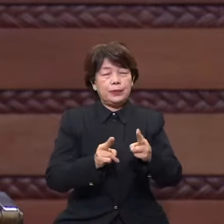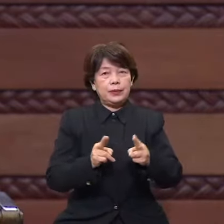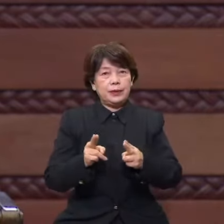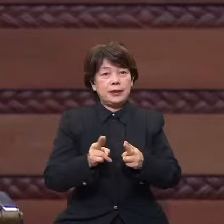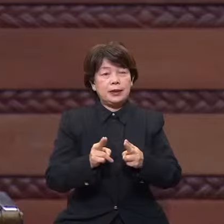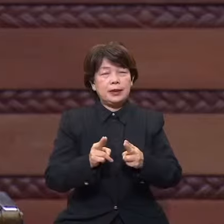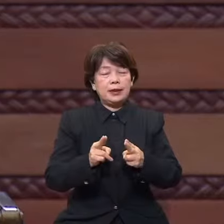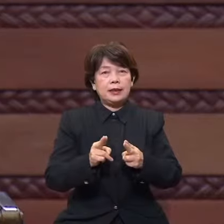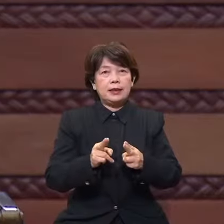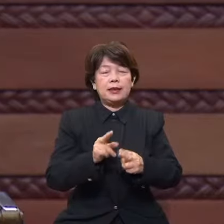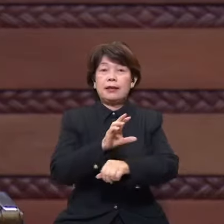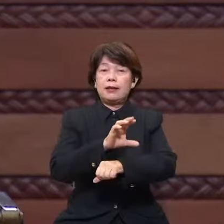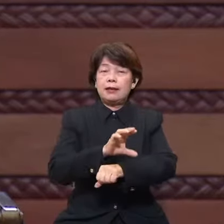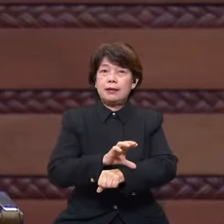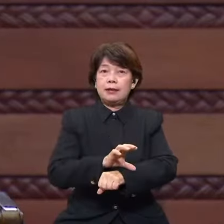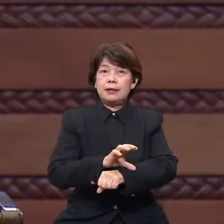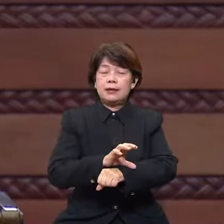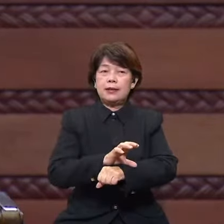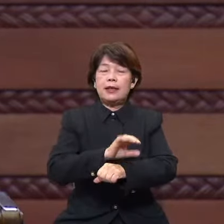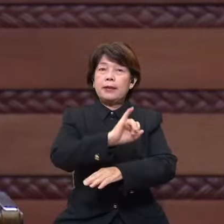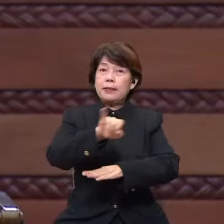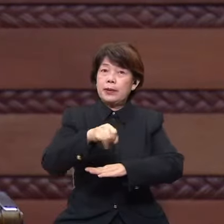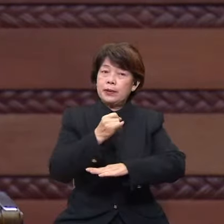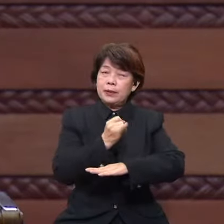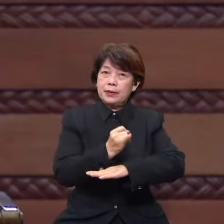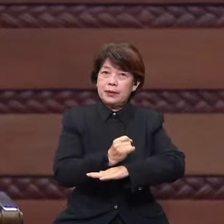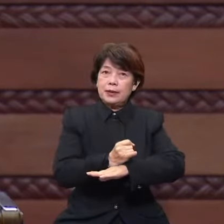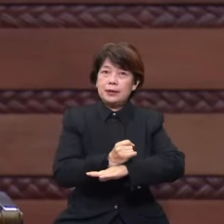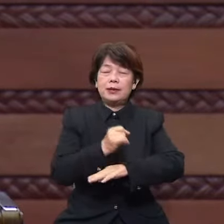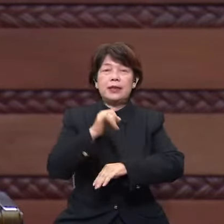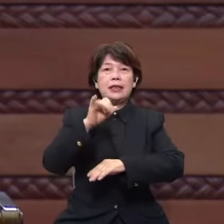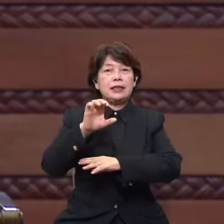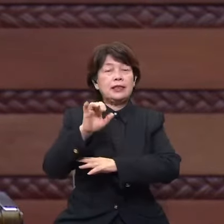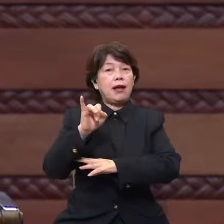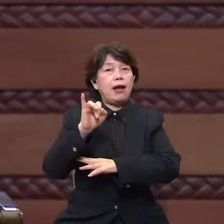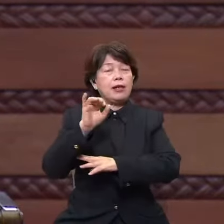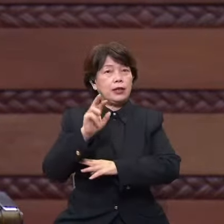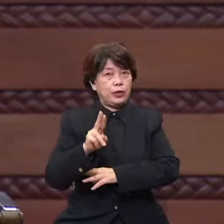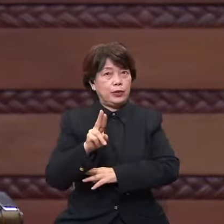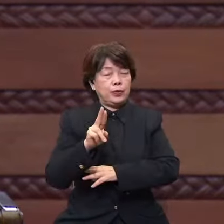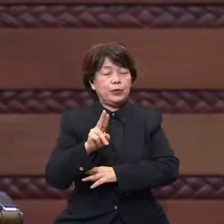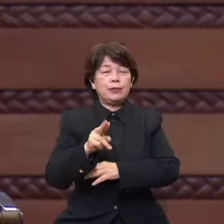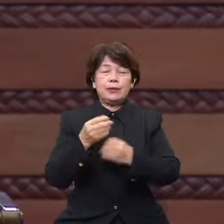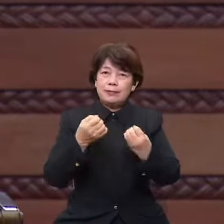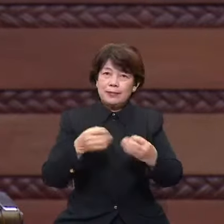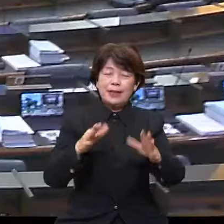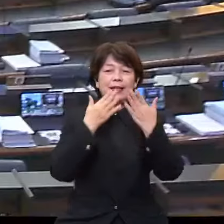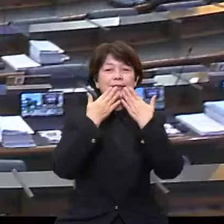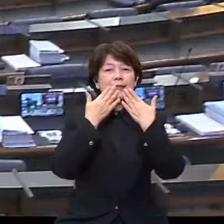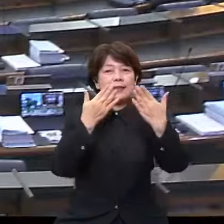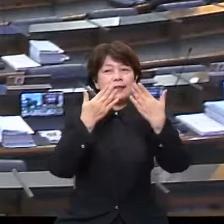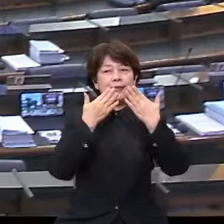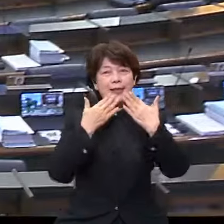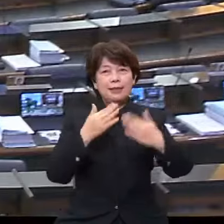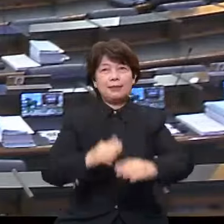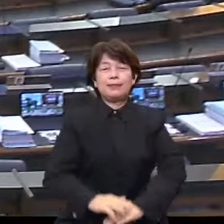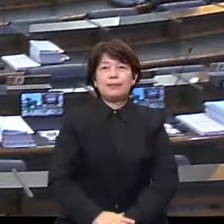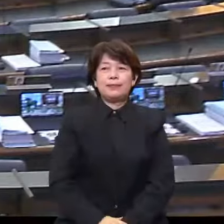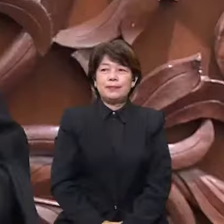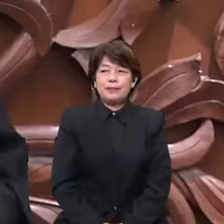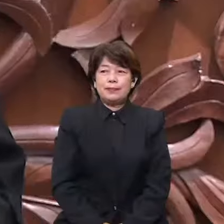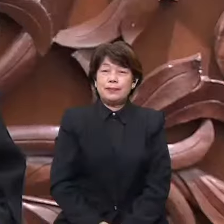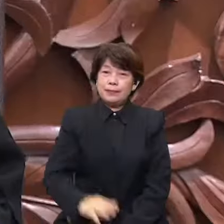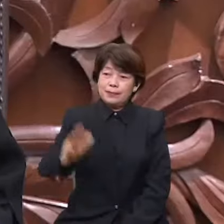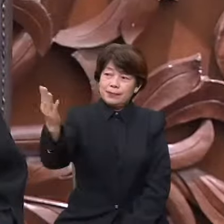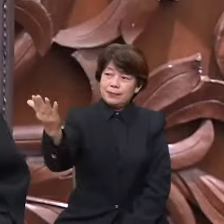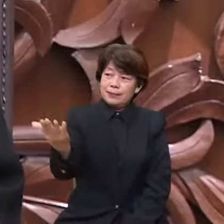berkustom man immigration dan quality CIQ. Sekian, terima kasih. Yang Berhormat, sandakan soalan